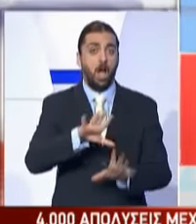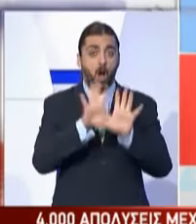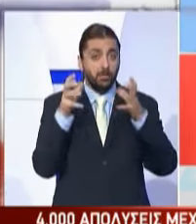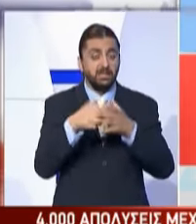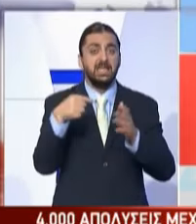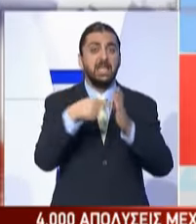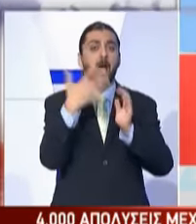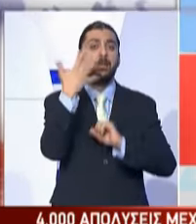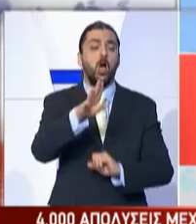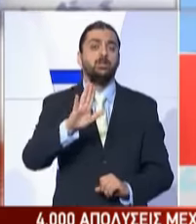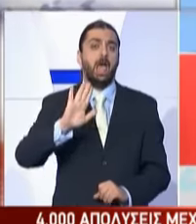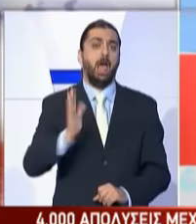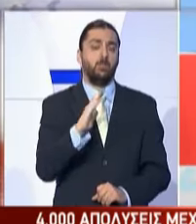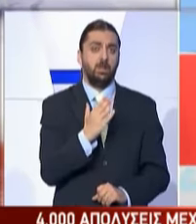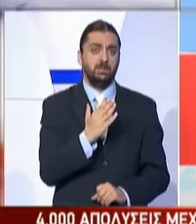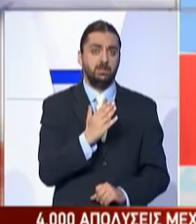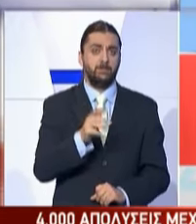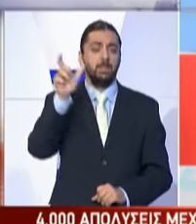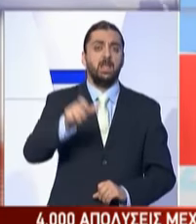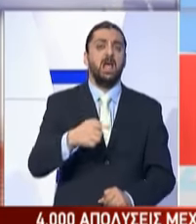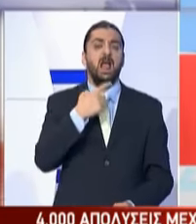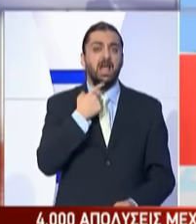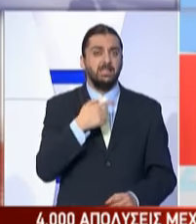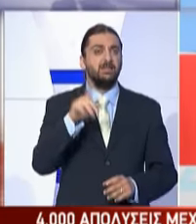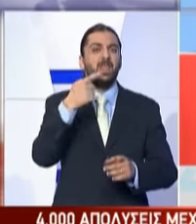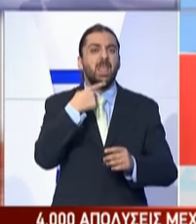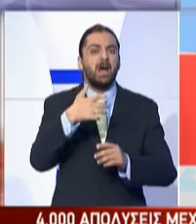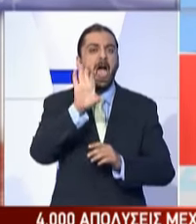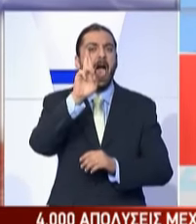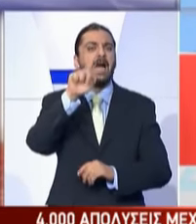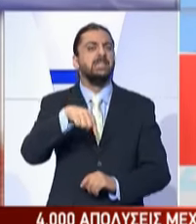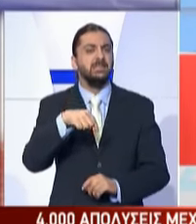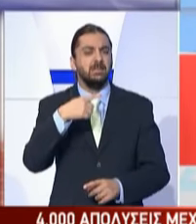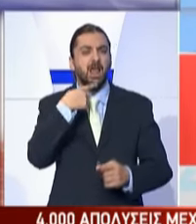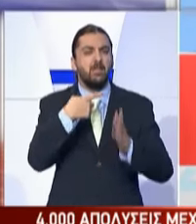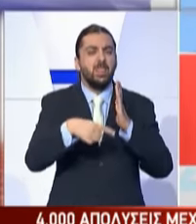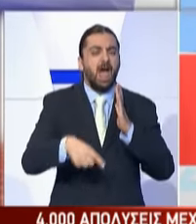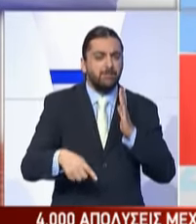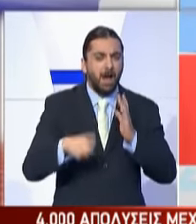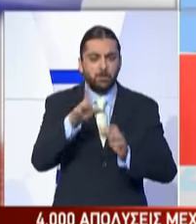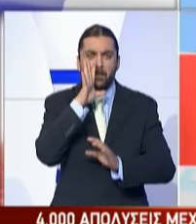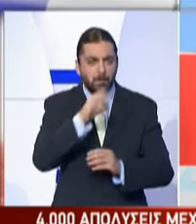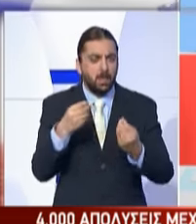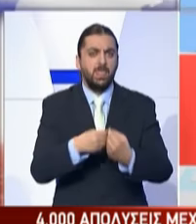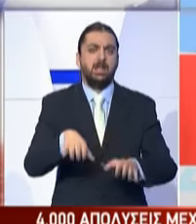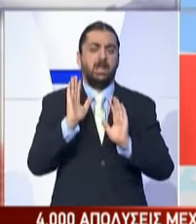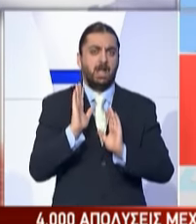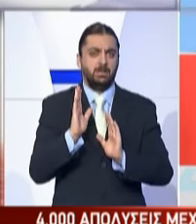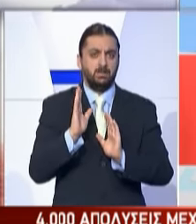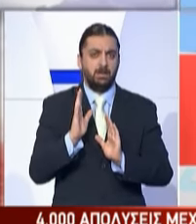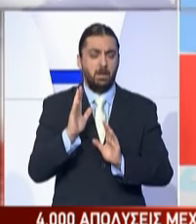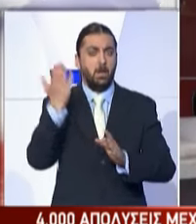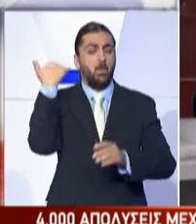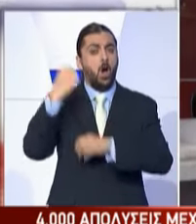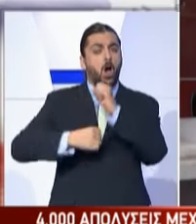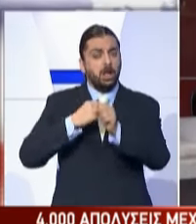Δεν μιλάμε για την ΕΡΤ που ακούγονται διάφορα πράγματα και δεν έχουν καμία σχέση με την πραγματικότητα. Μιλάμε για οργανισμούς οι οποίοι έχουν λειτουργήσει και δεν υπάρχουν